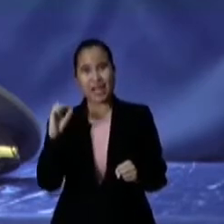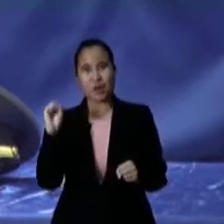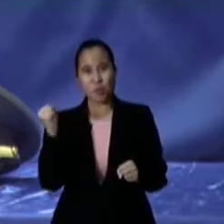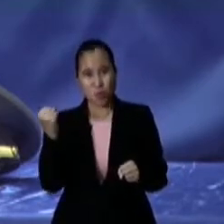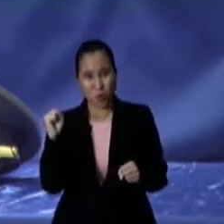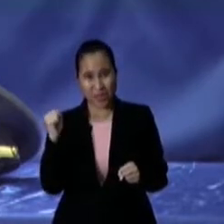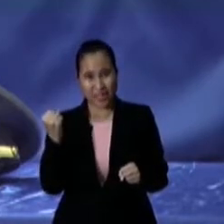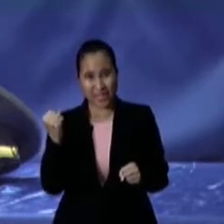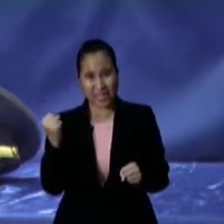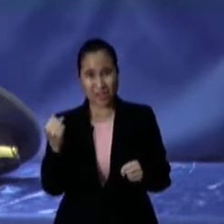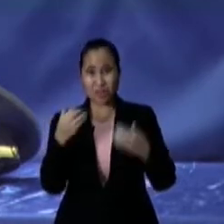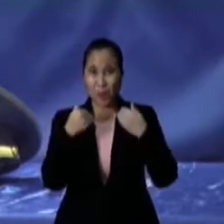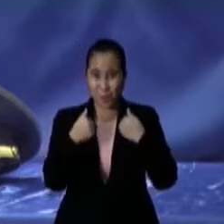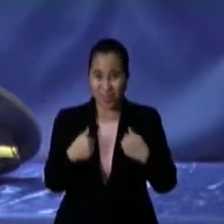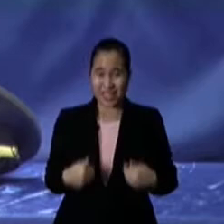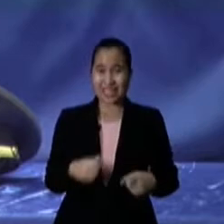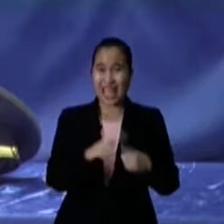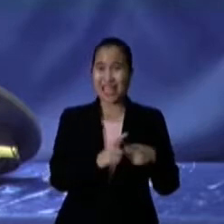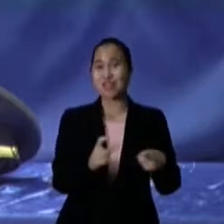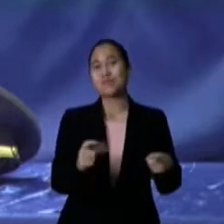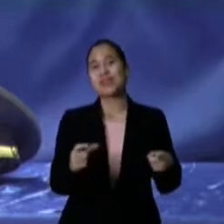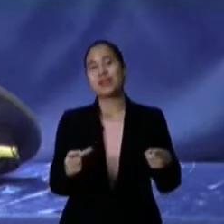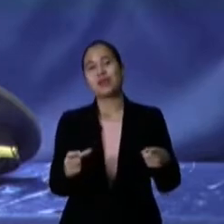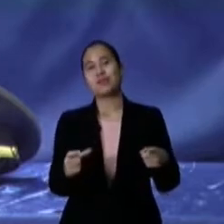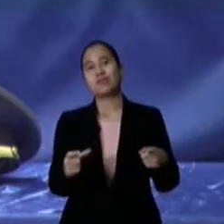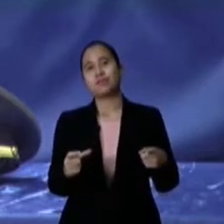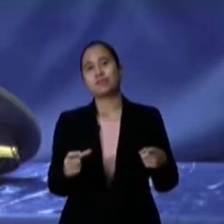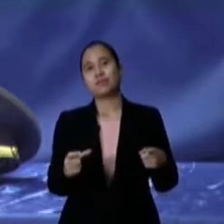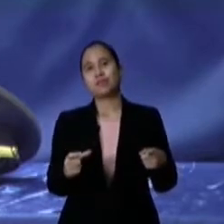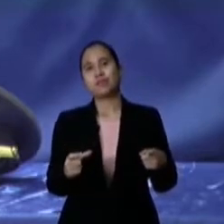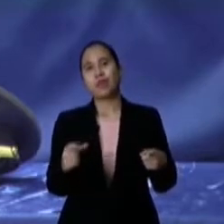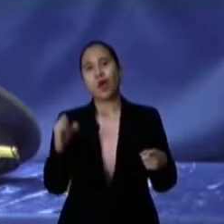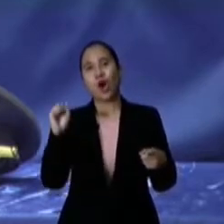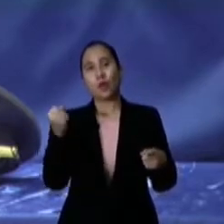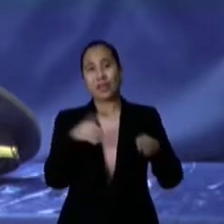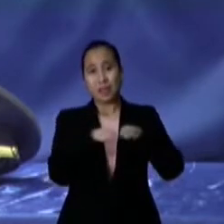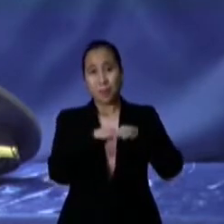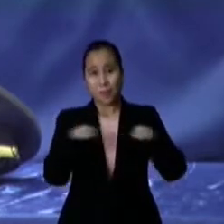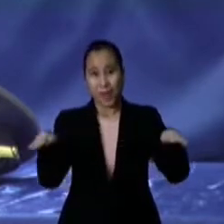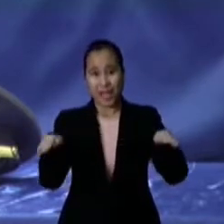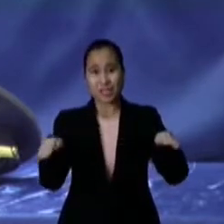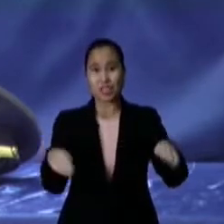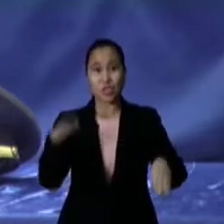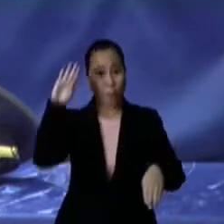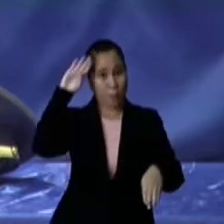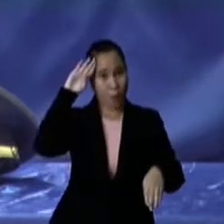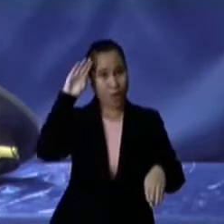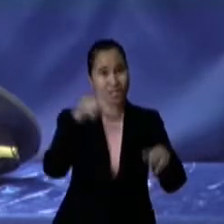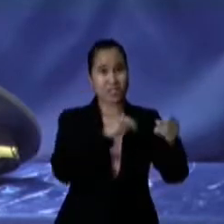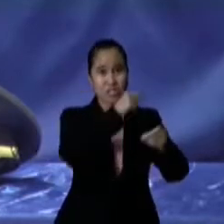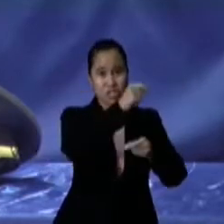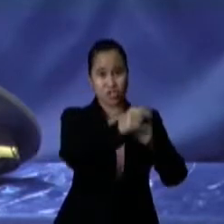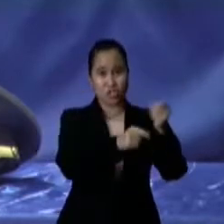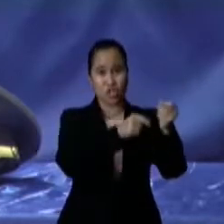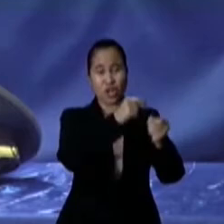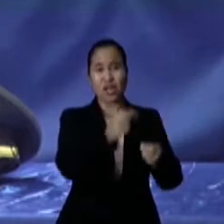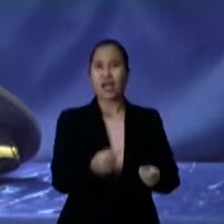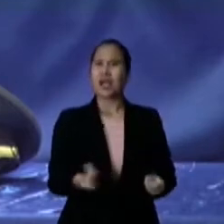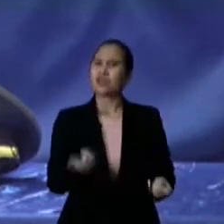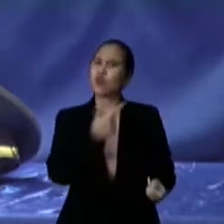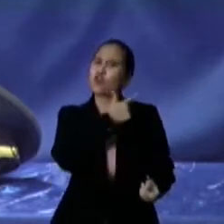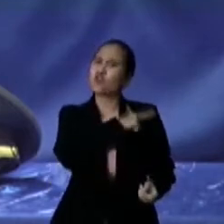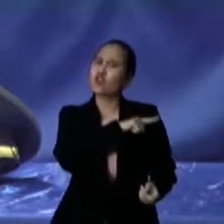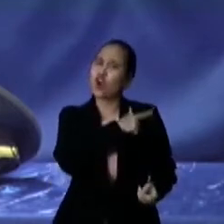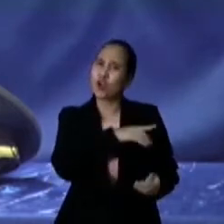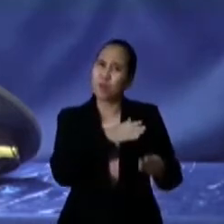mogelijkheden qua personeel en middelen, omdat de basispolitiezorg normaal plaatsvindt. Dat betekent dus